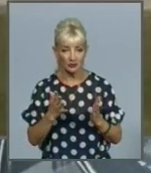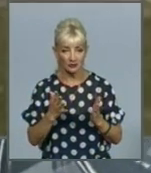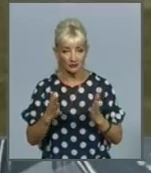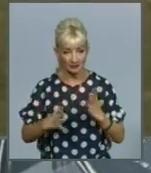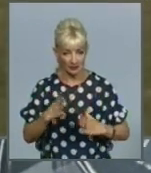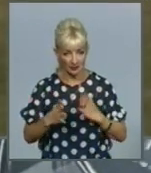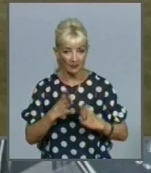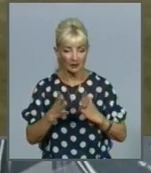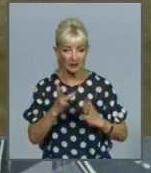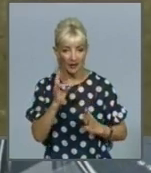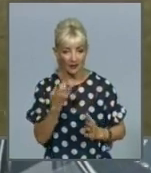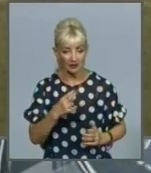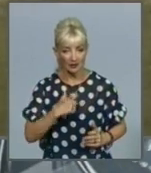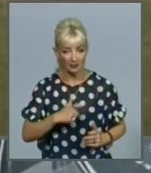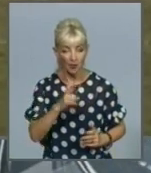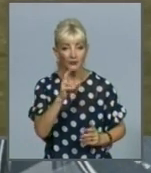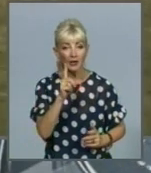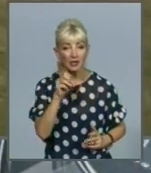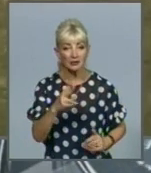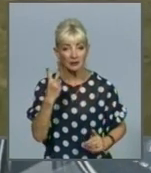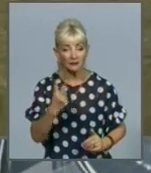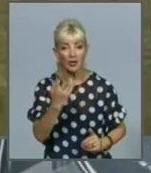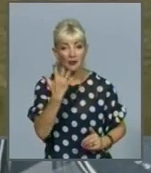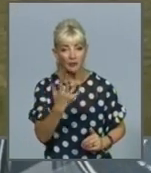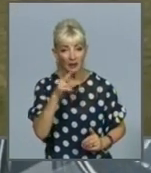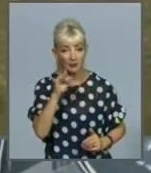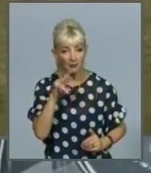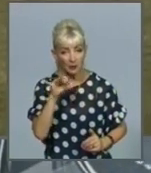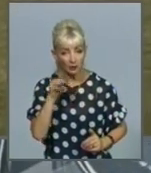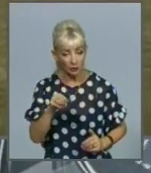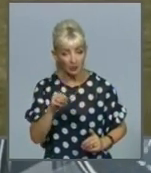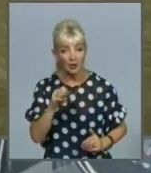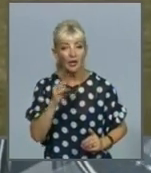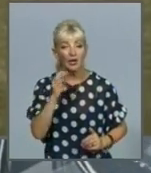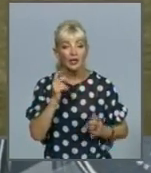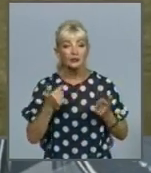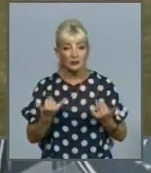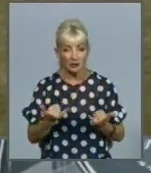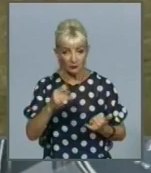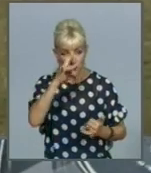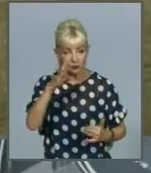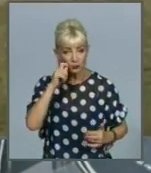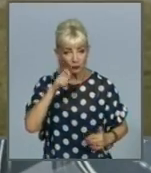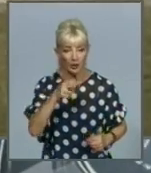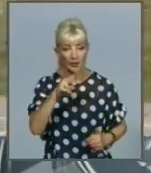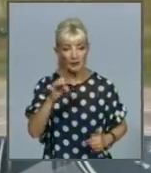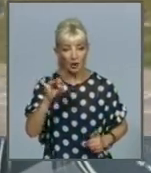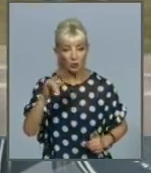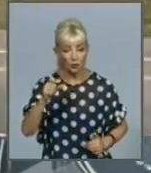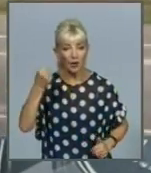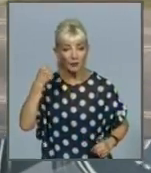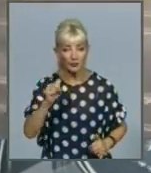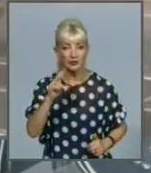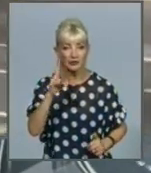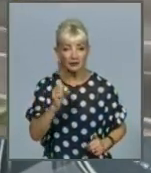собой. Всего в классе КЗ-2 выступает 5 пилотов СТК-лидер. Действующий чемпион страны Александр Дерюга одержал победу